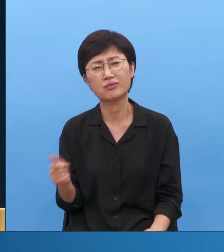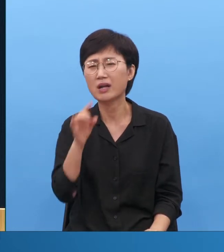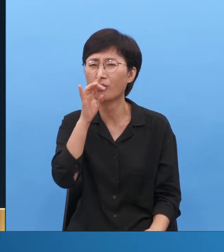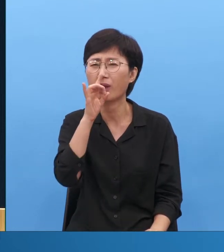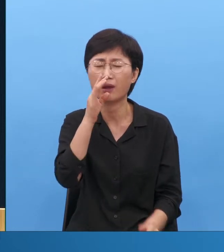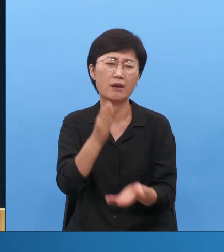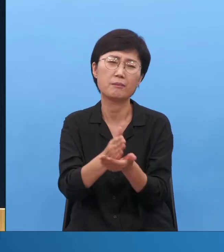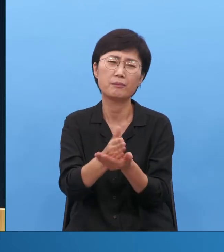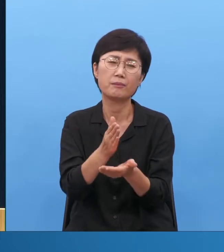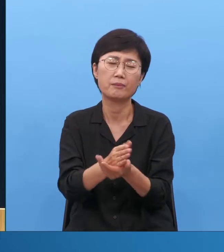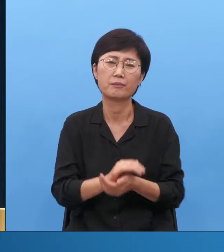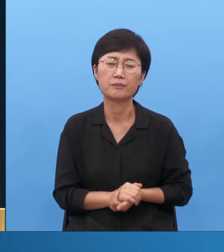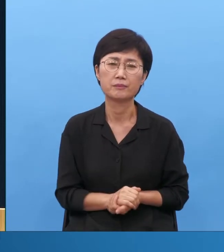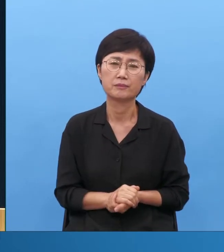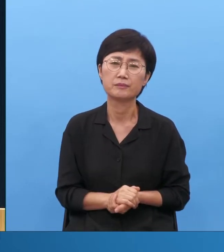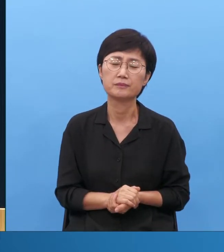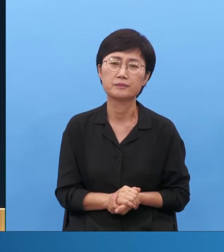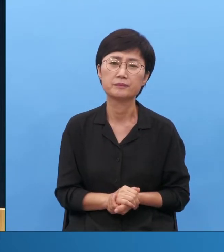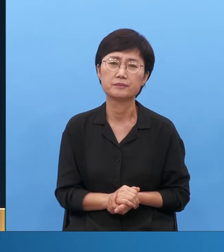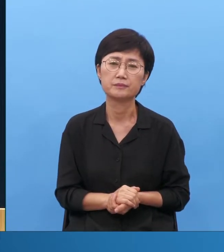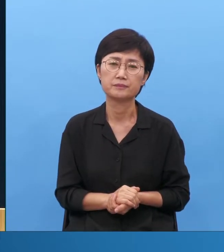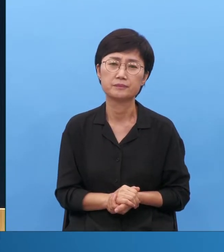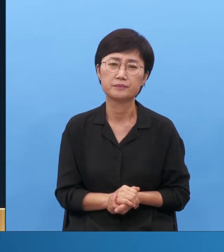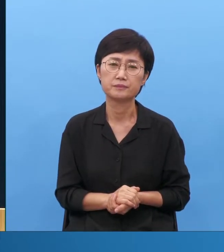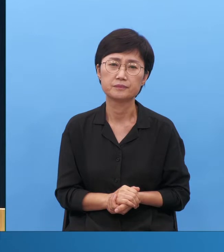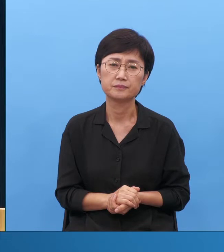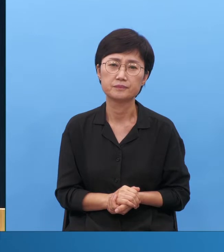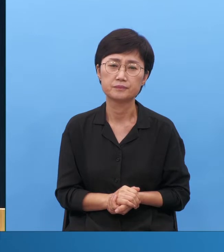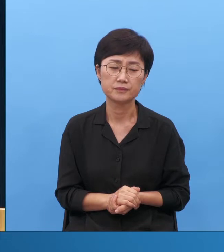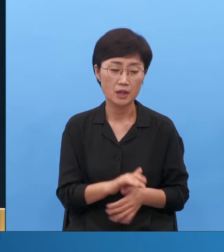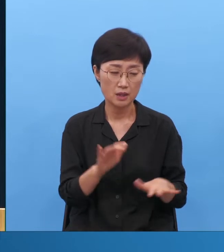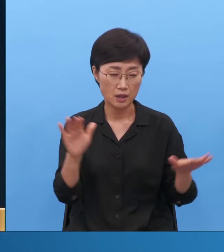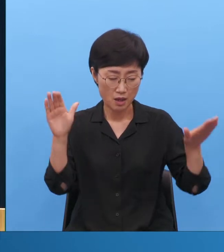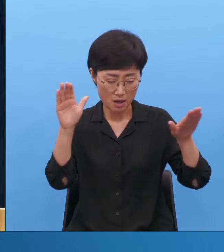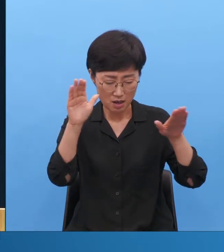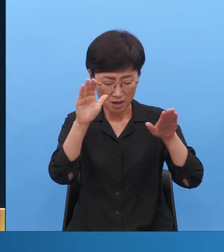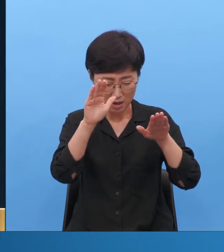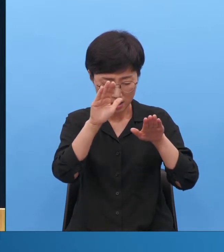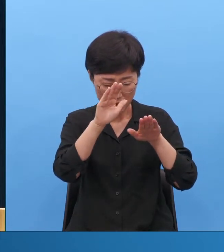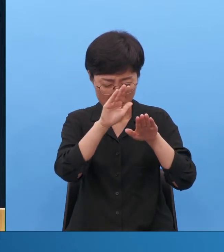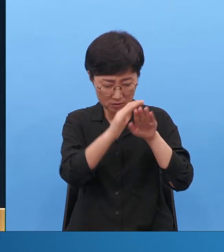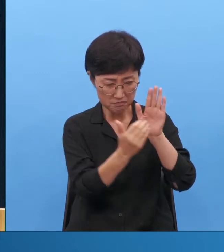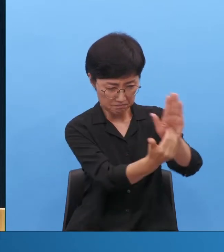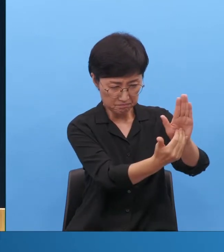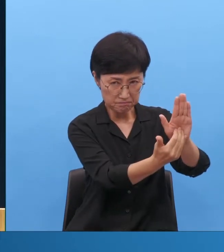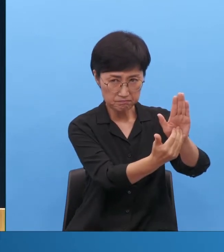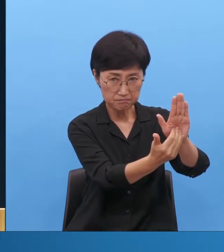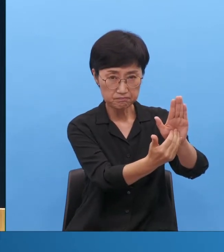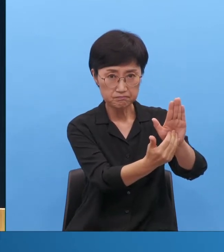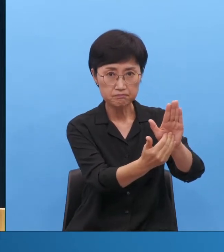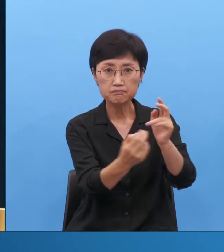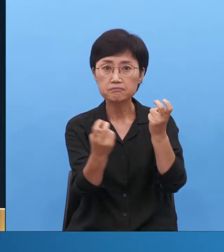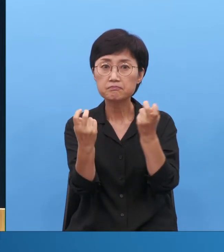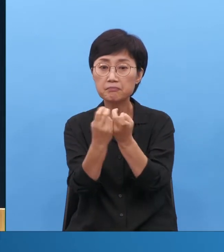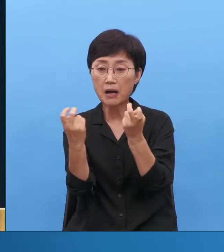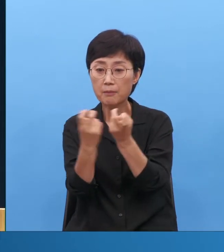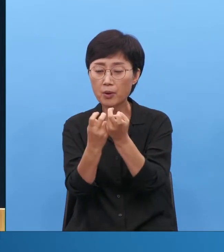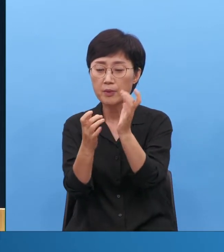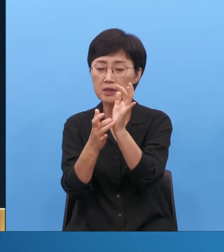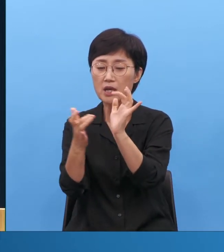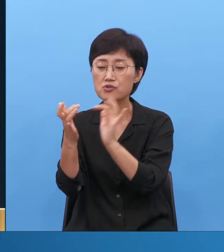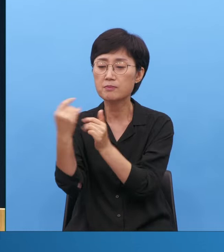Isn't that so? 그래서 이 어두움을 막을 수 있는 것을 예수님께서 오늘 말씀하신 겁니다.